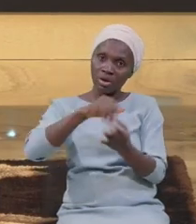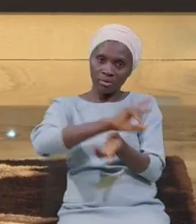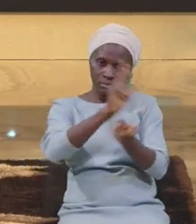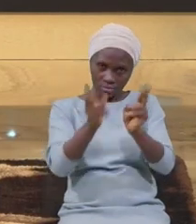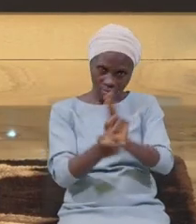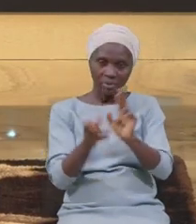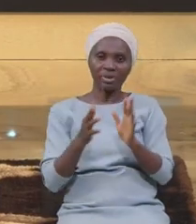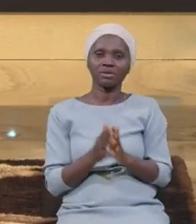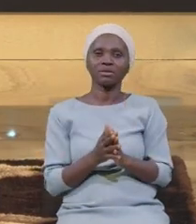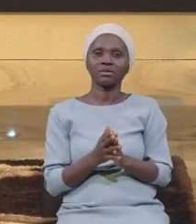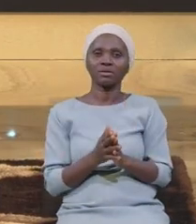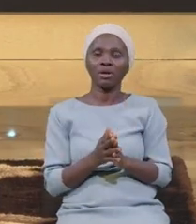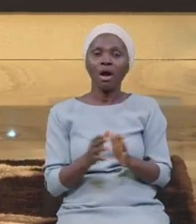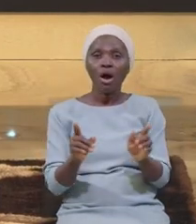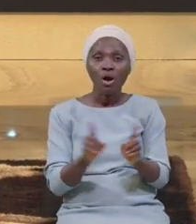grands.